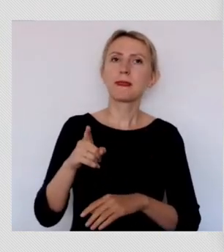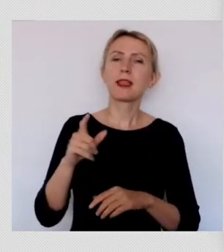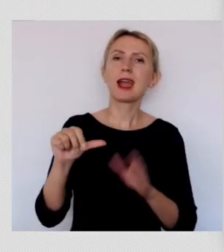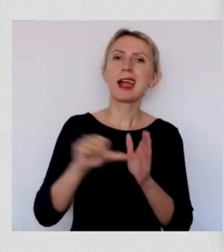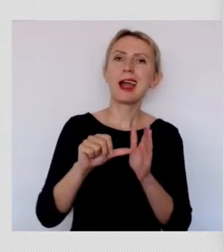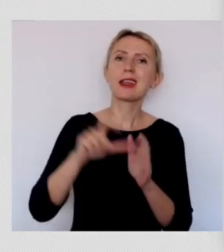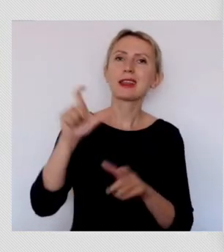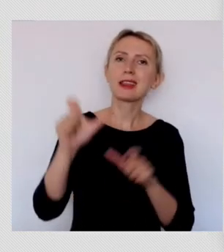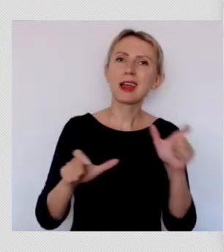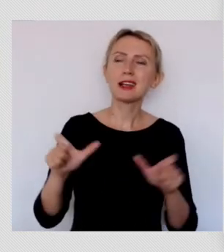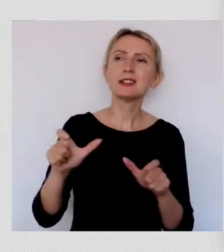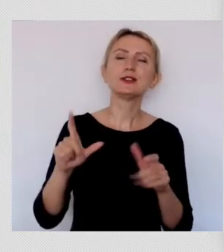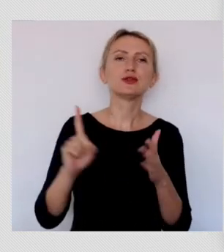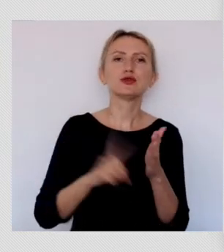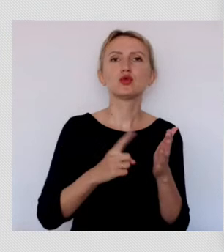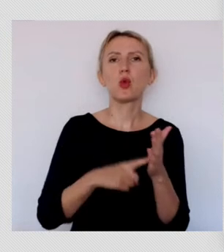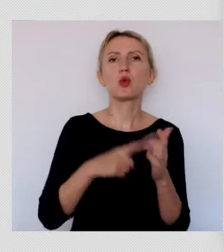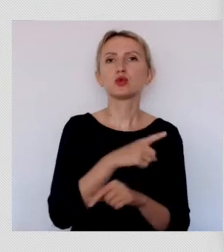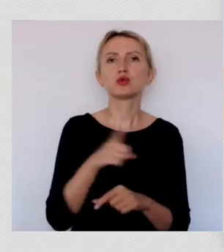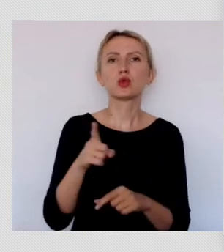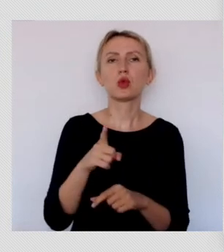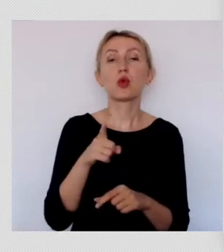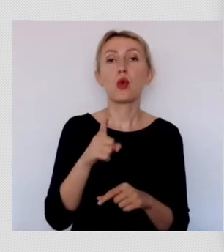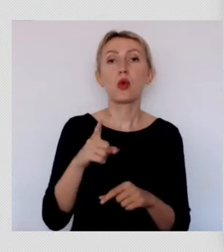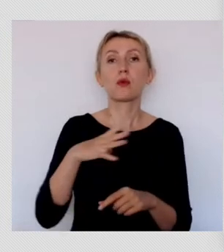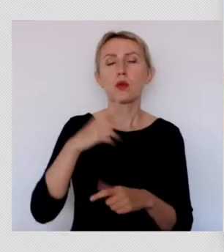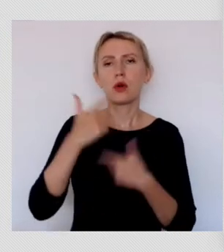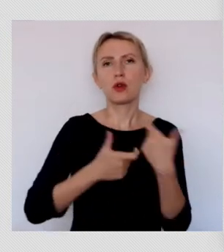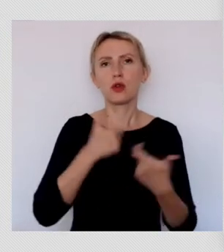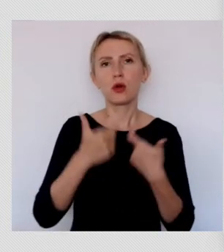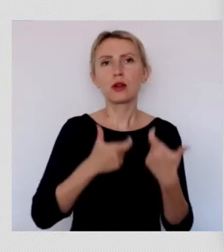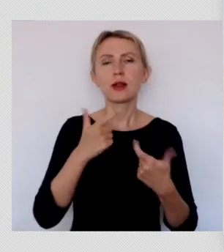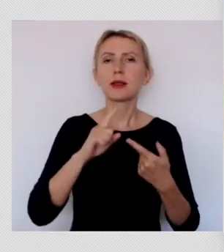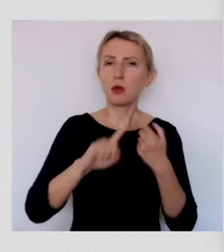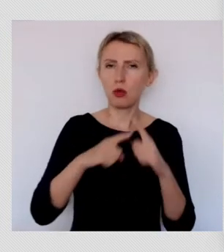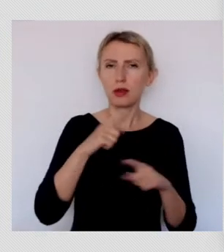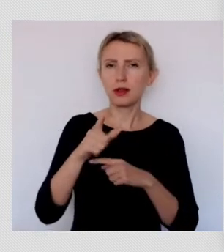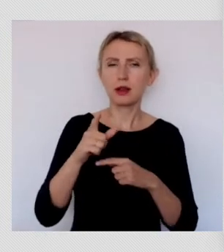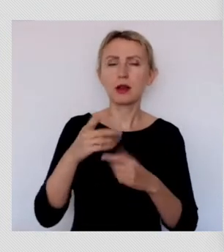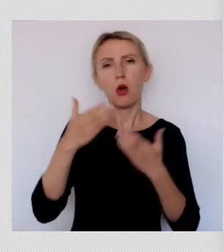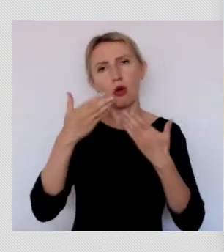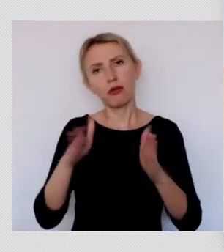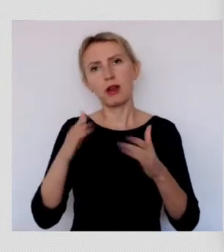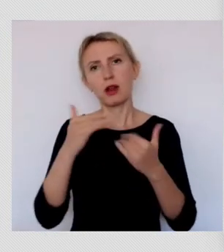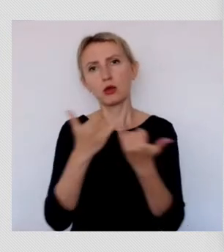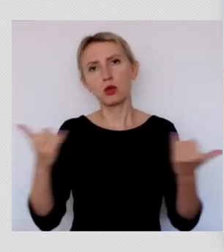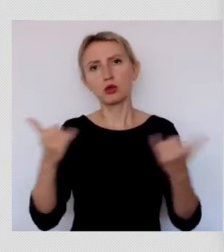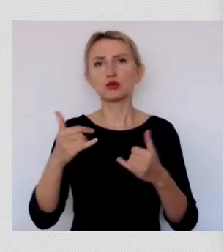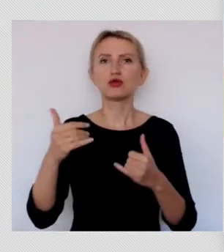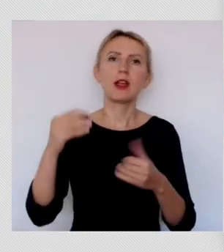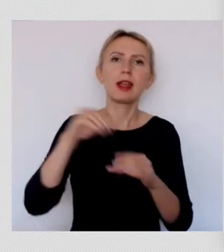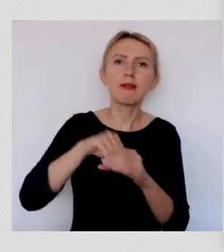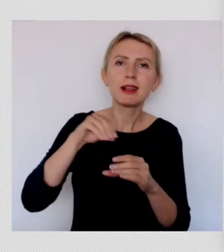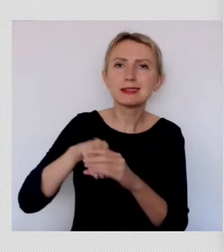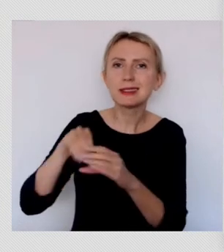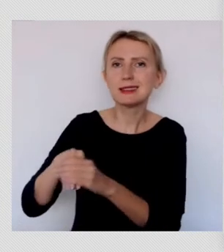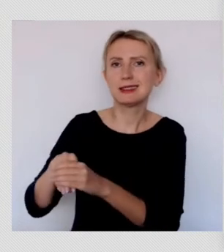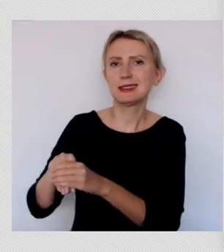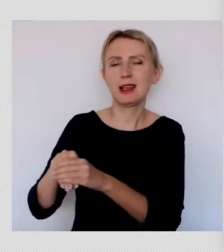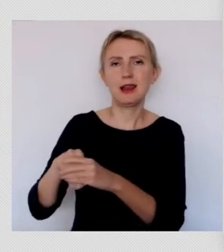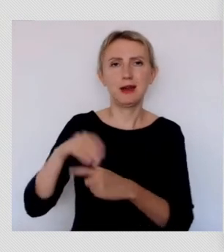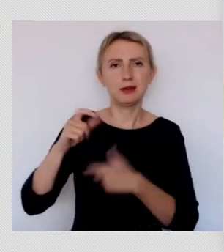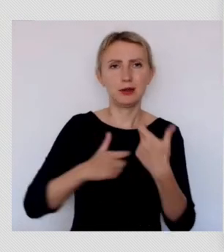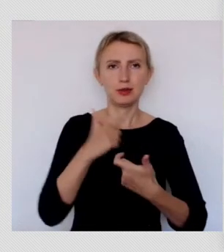kandydaci, zwłaszcza ci, którzy wtedy zajmowali pozycje polityczne, otwierali różne inwestycje,